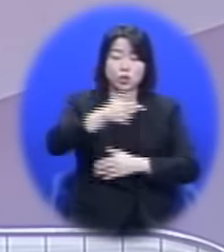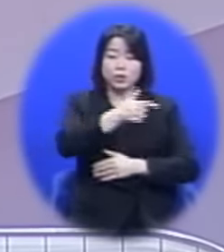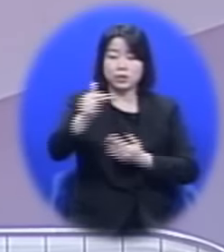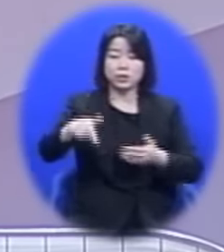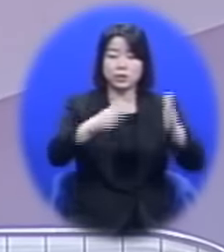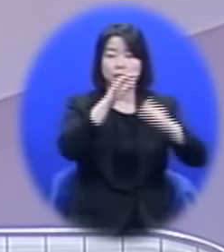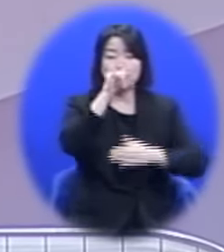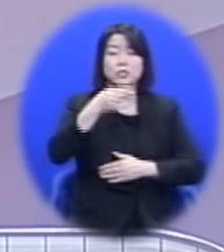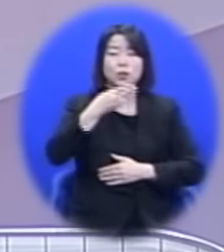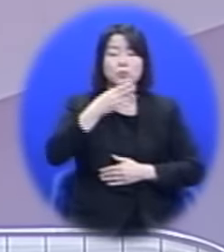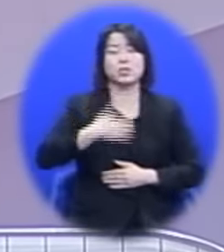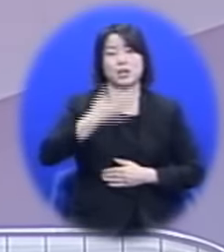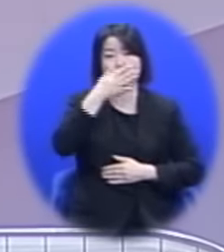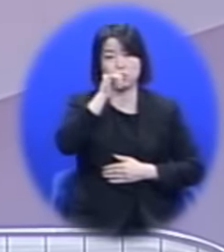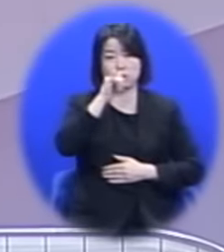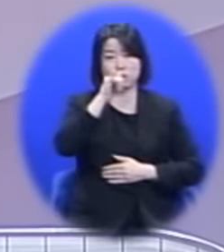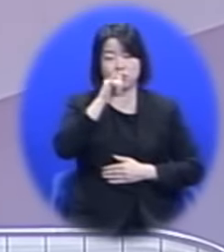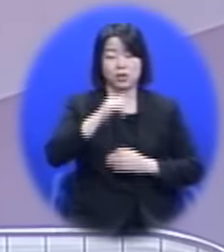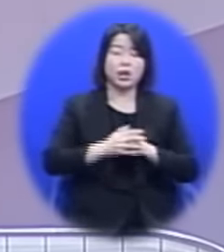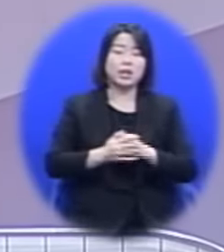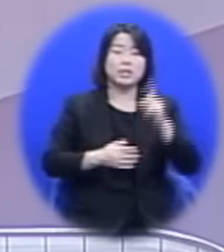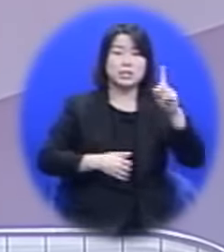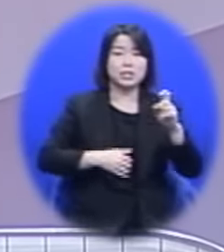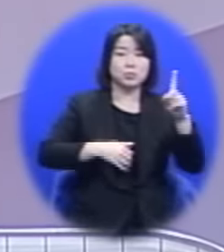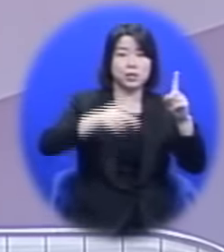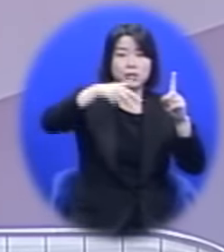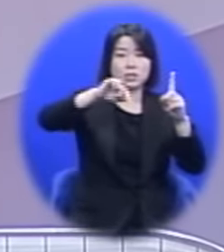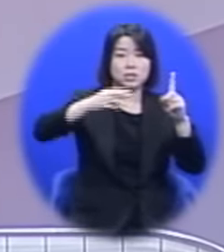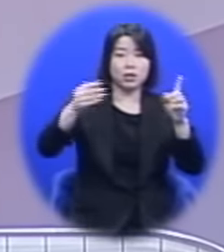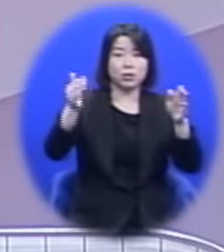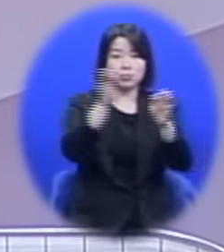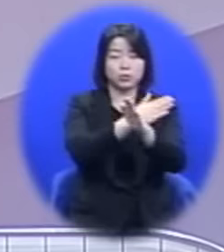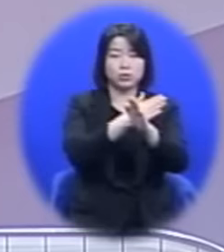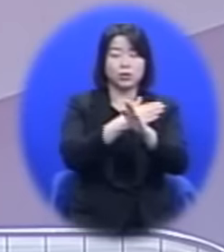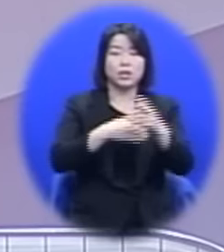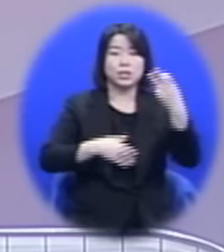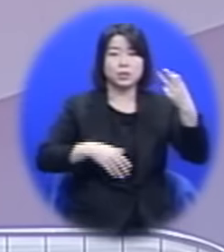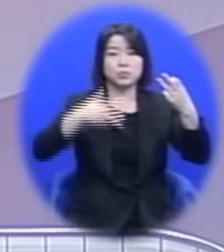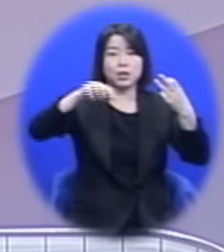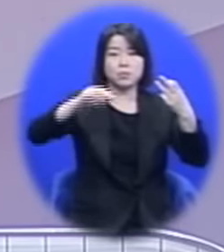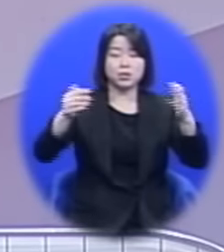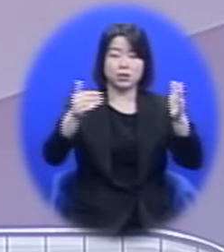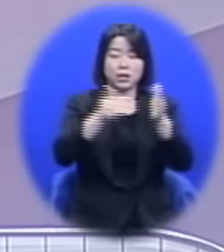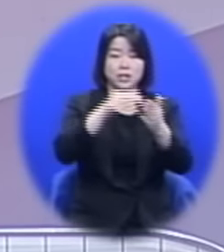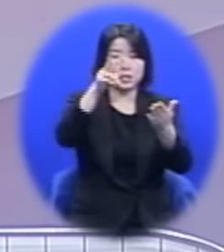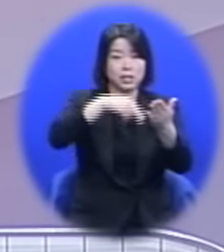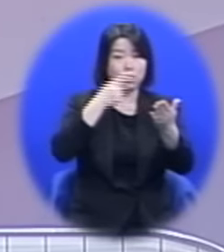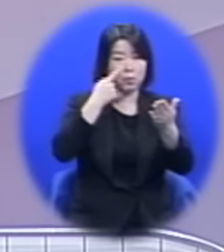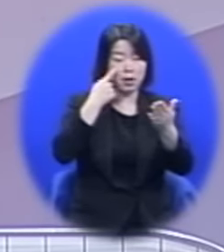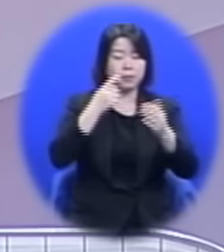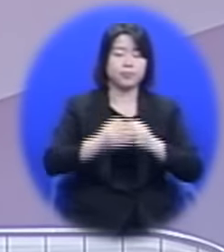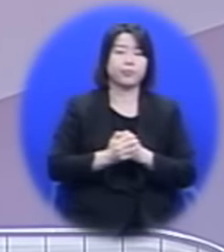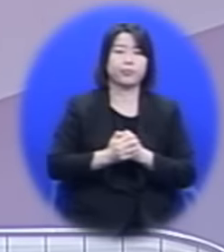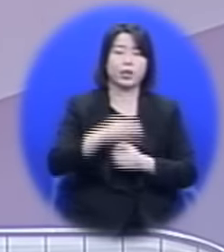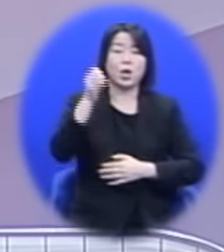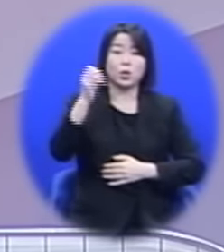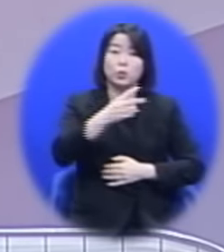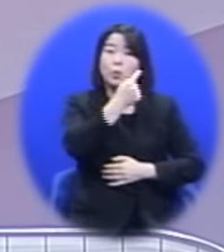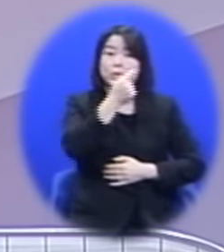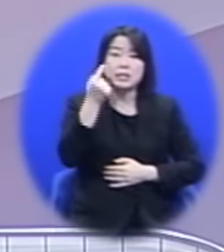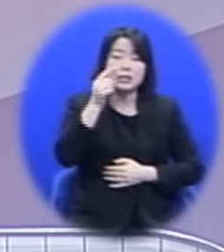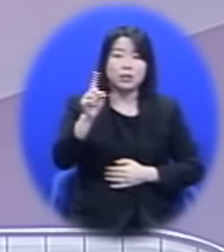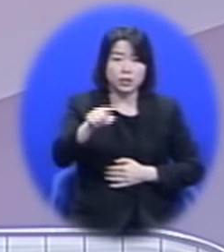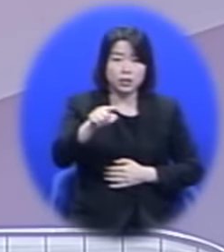요한일서 5장을 지금 다 읽을 수는 없지만 11절부터 13절까지는 한번 읽어보고 싶습니다. 또 증거는